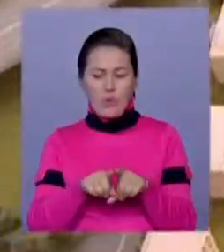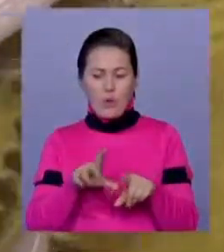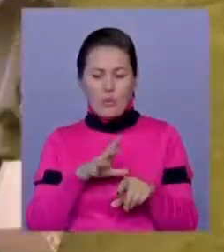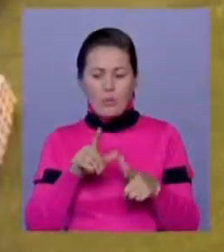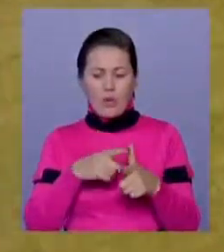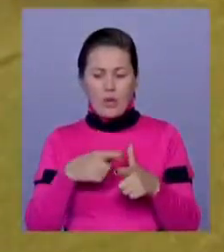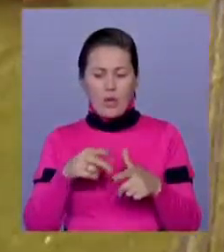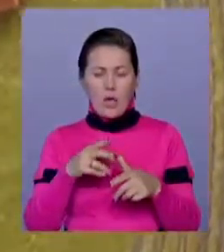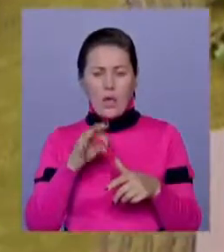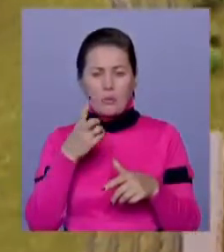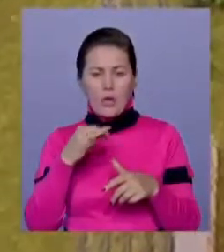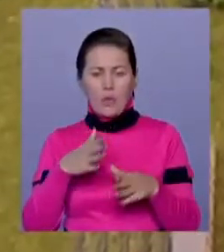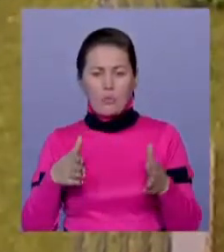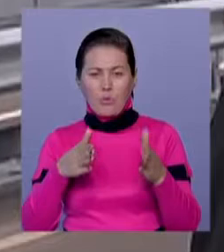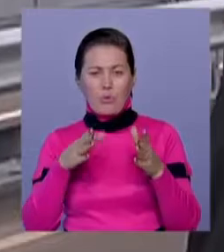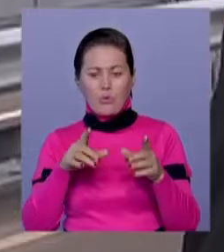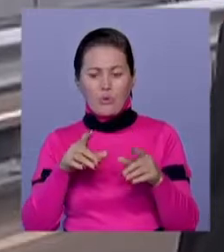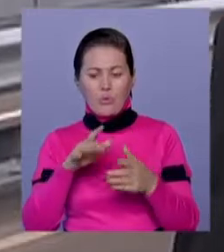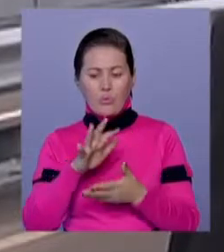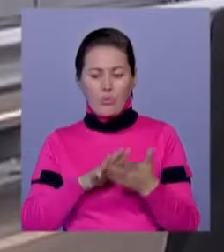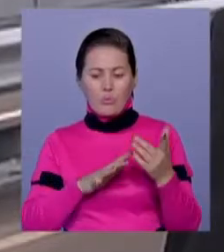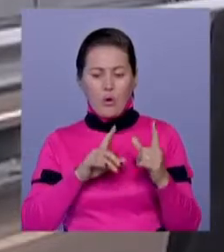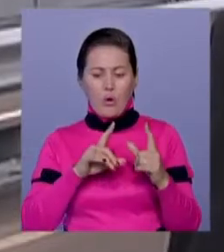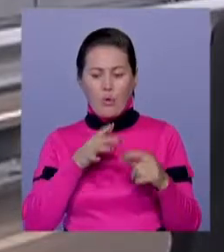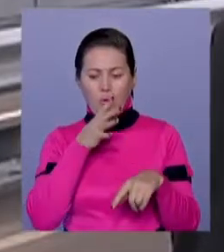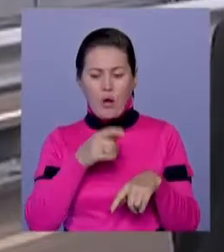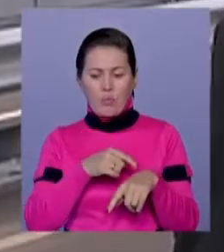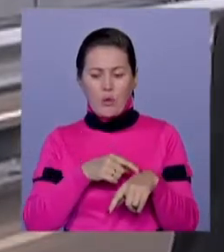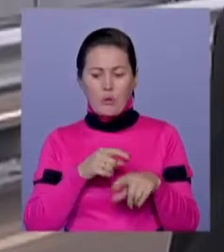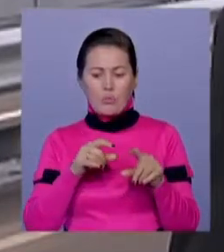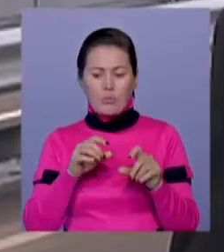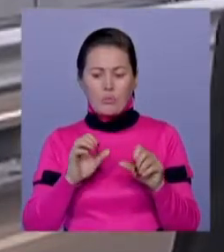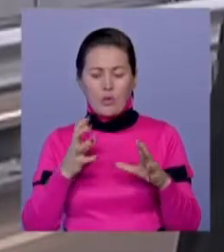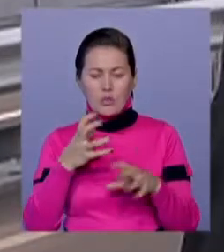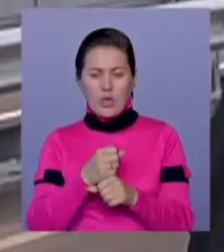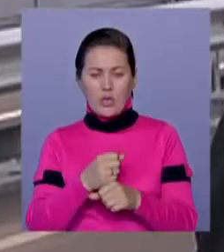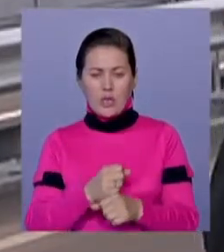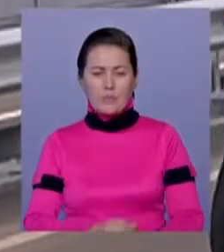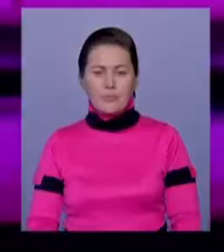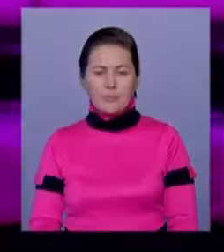немесе Қапшағай күре жолына дейін жолда жүру уақытын қысқартады.